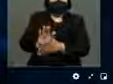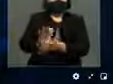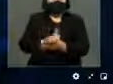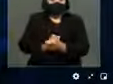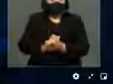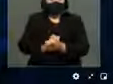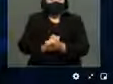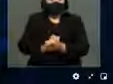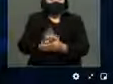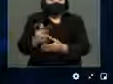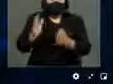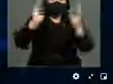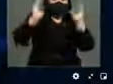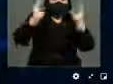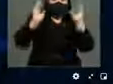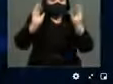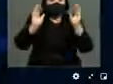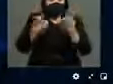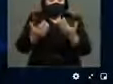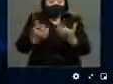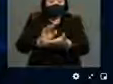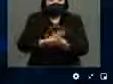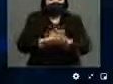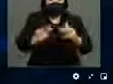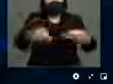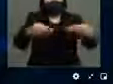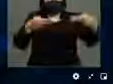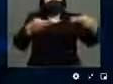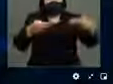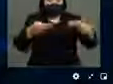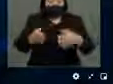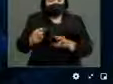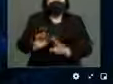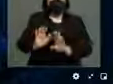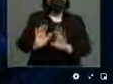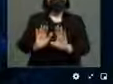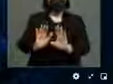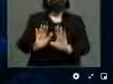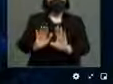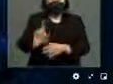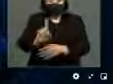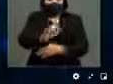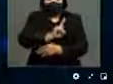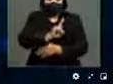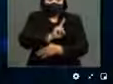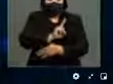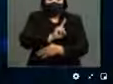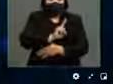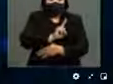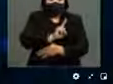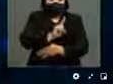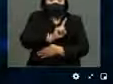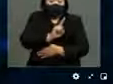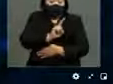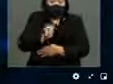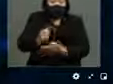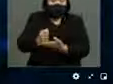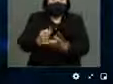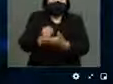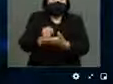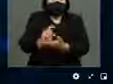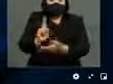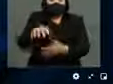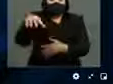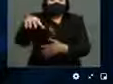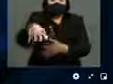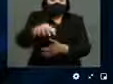ได้มีการพูดคุยกันนะครับแล้วก็ได้ให้ทางผู้ที่เป็นผู้เกี่ยวข้องนะครับได้ไปช่วยกันดูแลโดยเฉพาะถ้